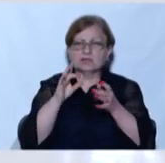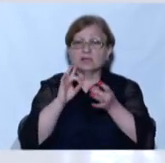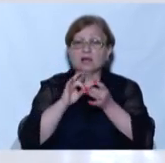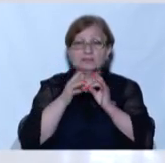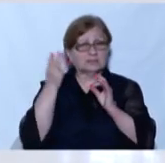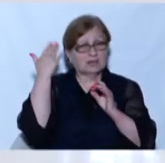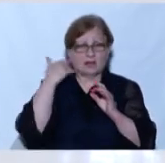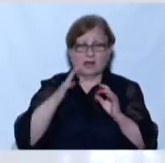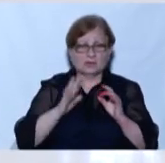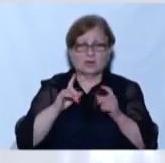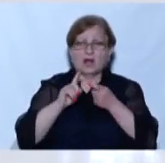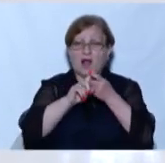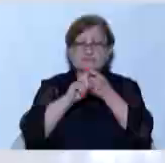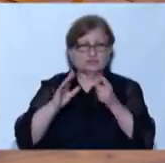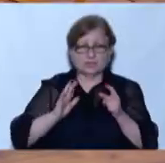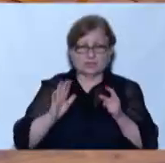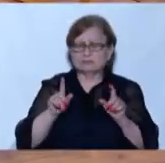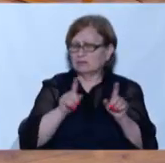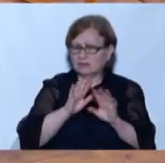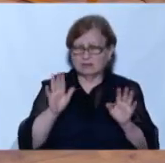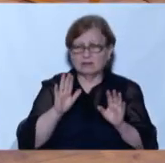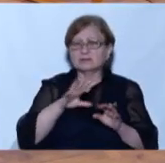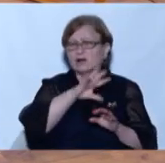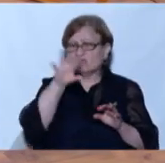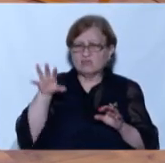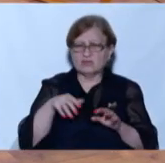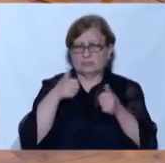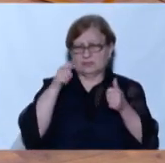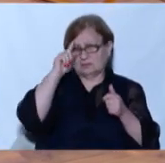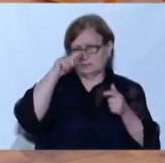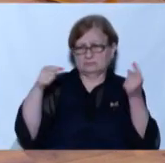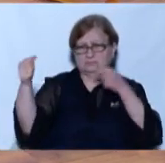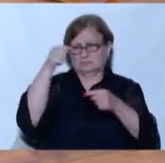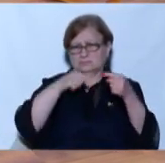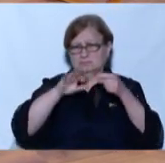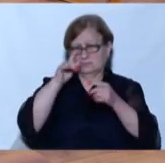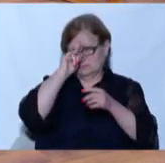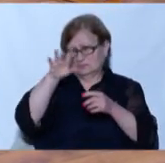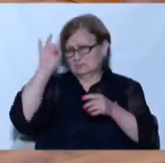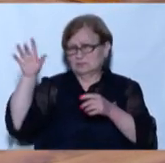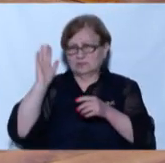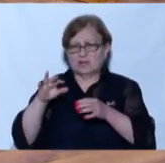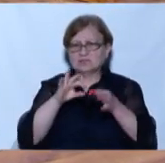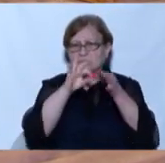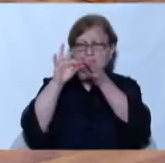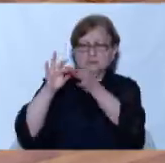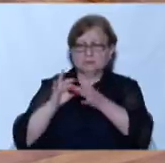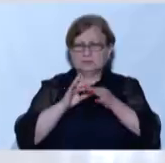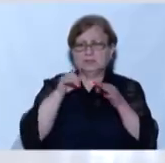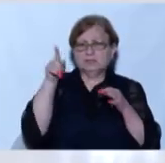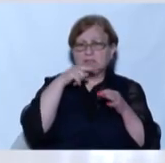იყო მაშინ კავშირიც არ იყო არა ეს თითოეული მათი ქმედება ადამიანების ქმედება განპირობებული იყო და გადაბული იყო ერთმანეთზე აი